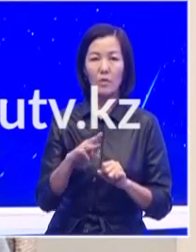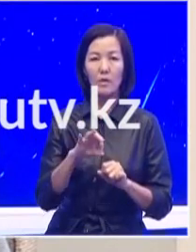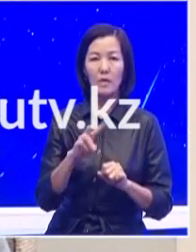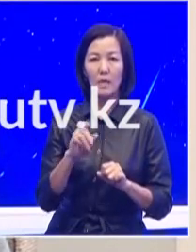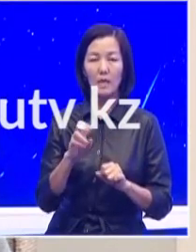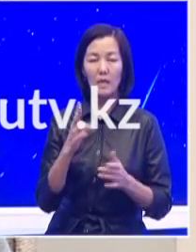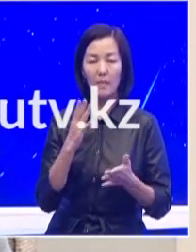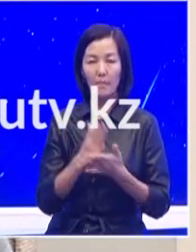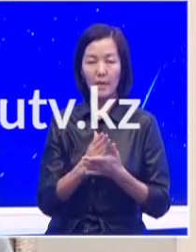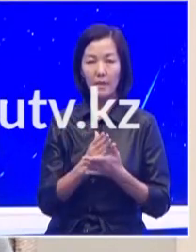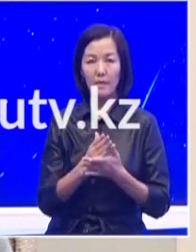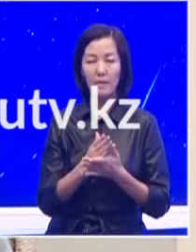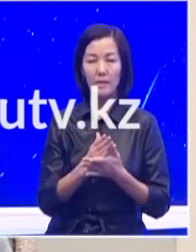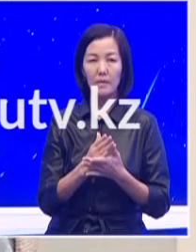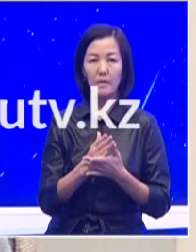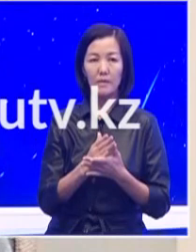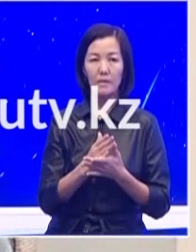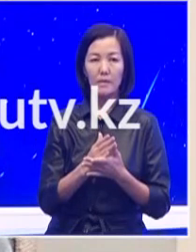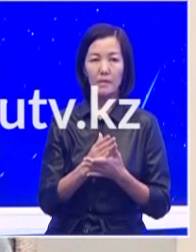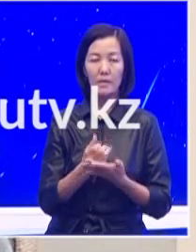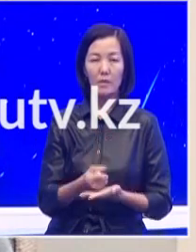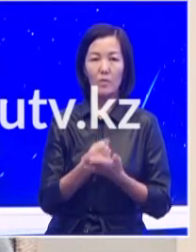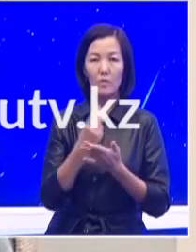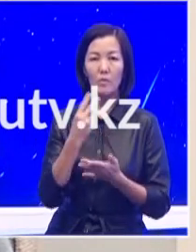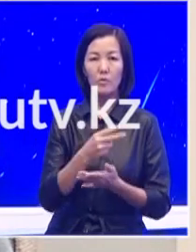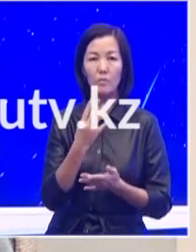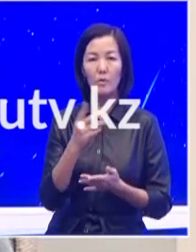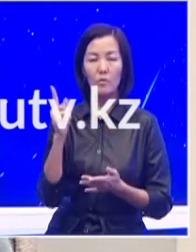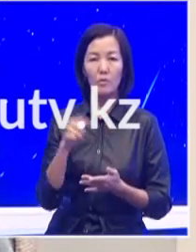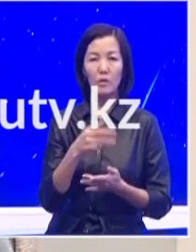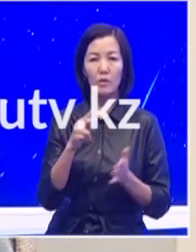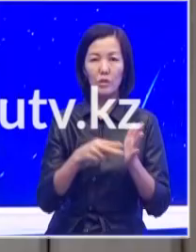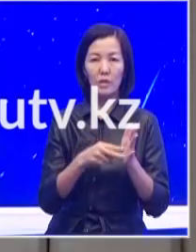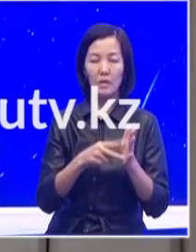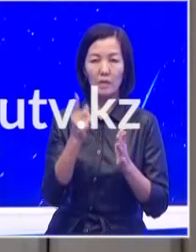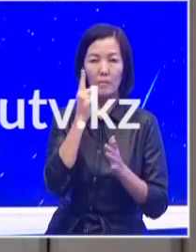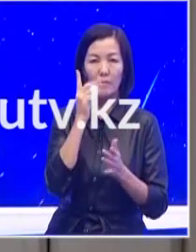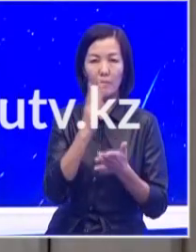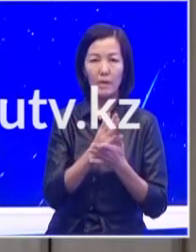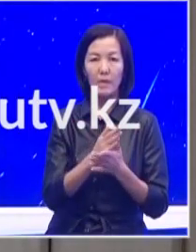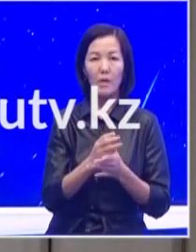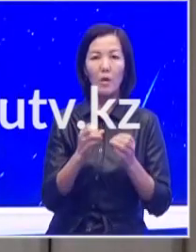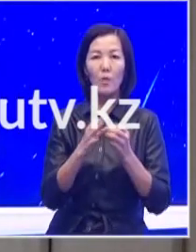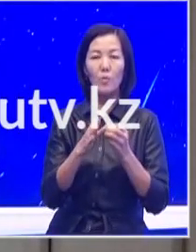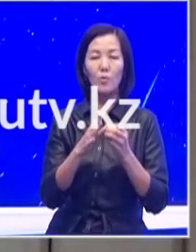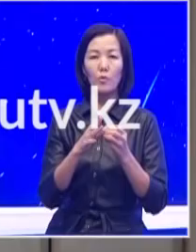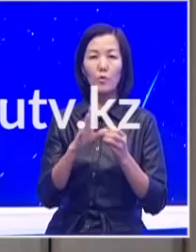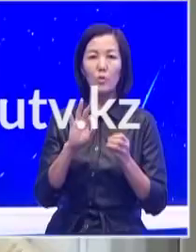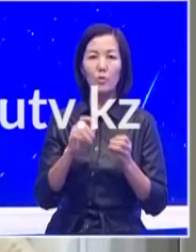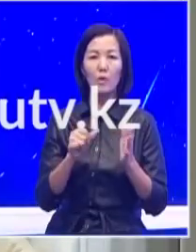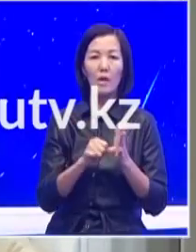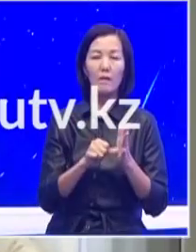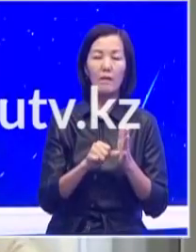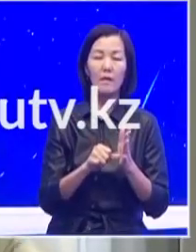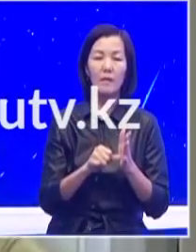Өте ыңғайлы. Сонымен қатар қолдау 24/7 деген мобильді қосымша. 1406 бұл медициналық